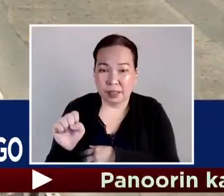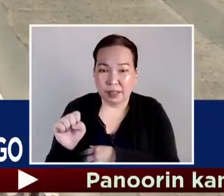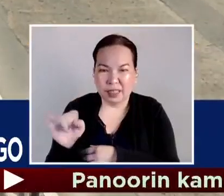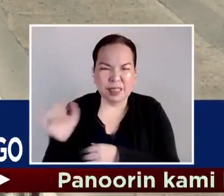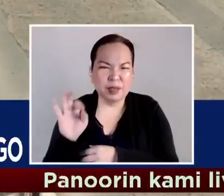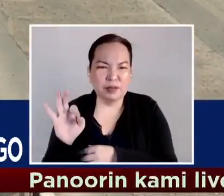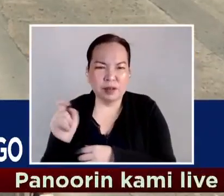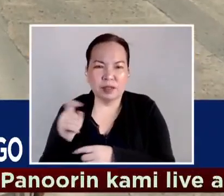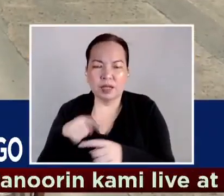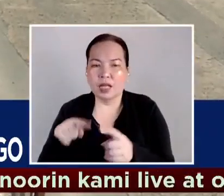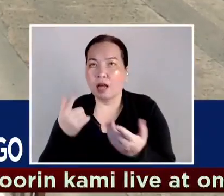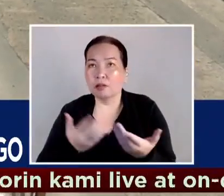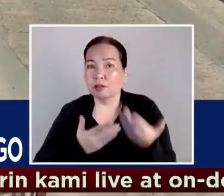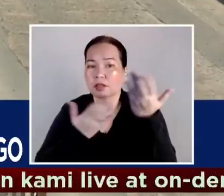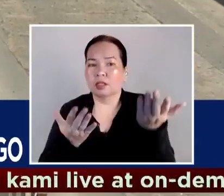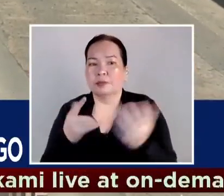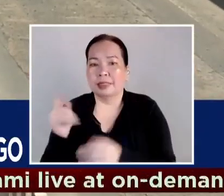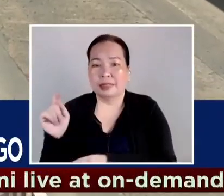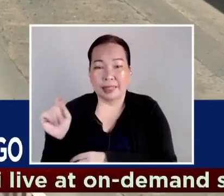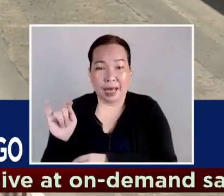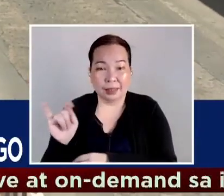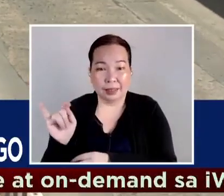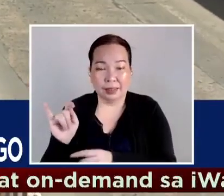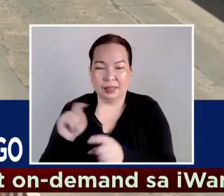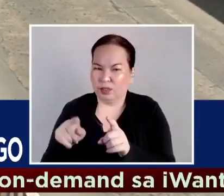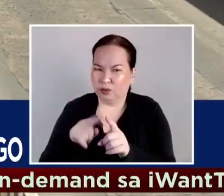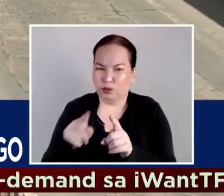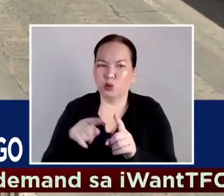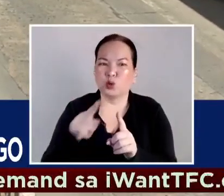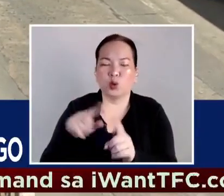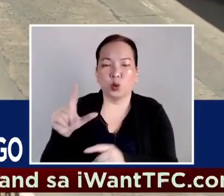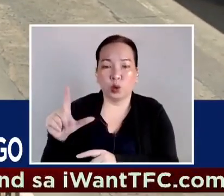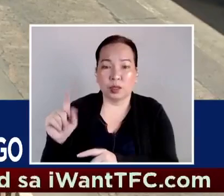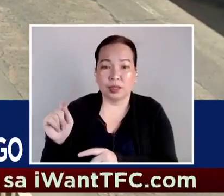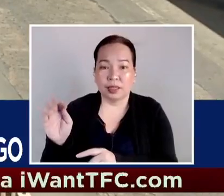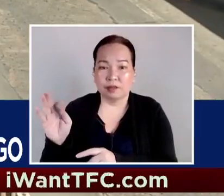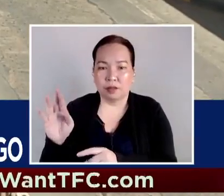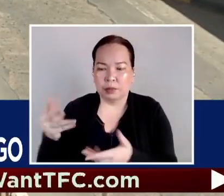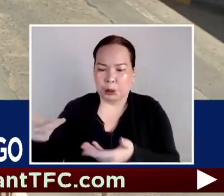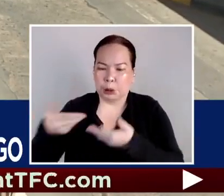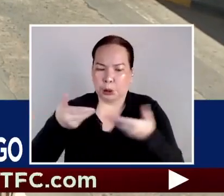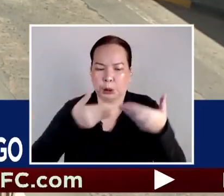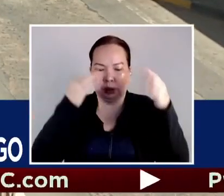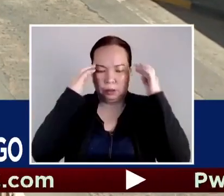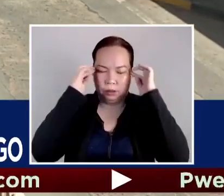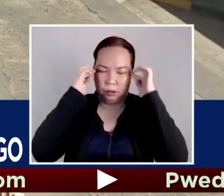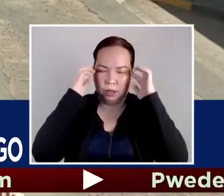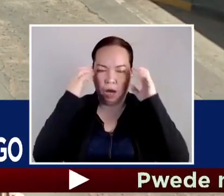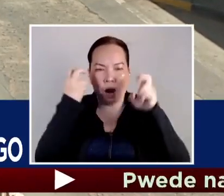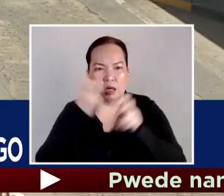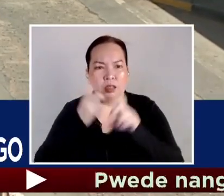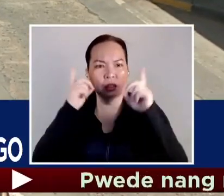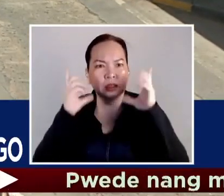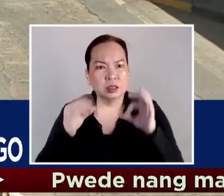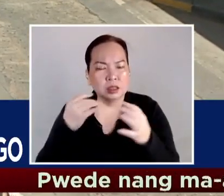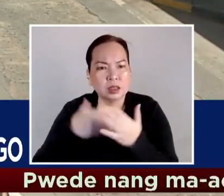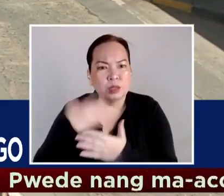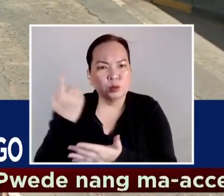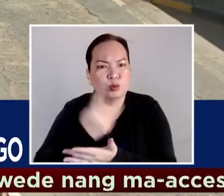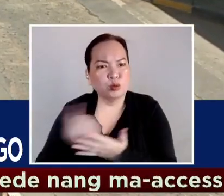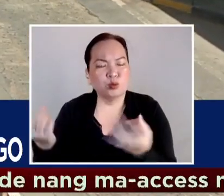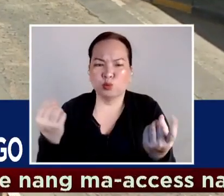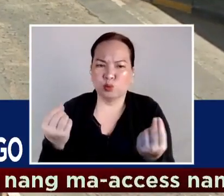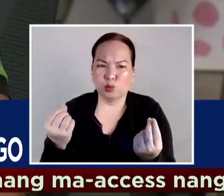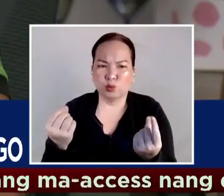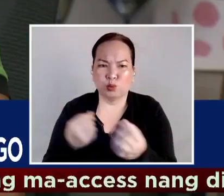ng petisyon ang taxi. Kaya ang LTFRB naharap sa matinding desisyon sa susunod na linggo.